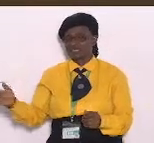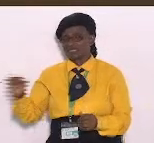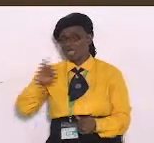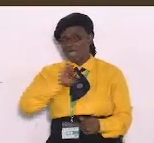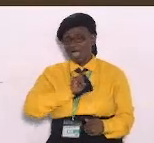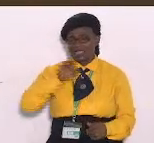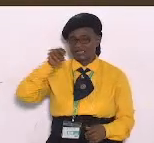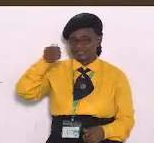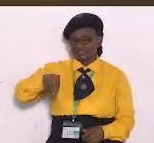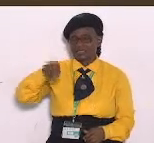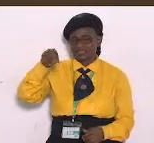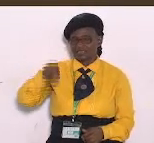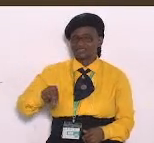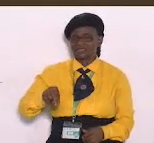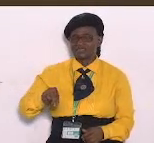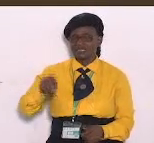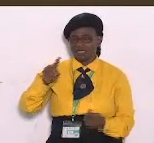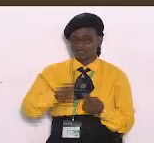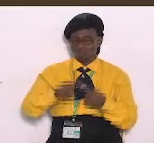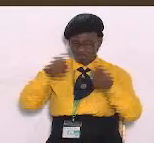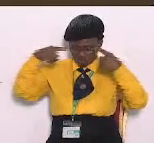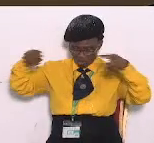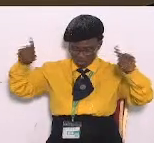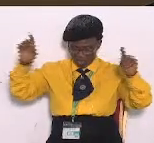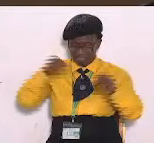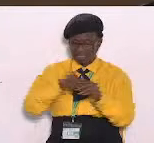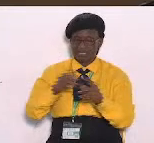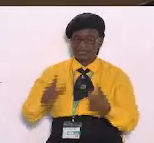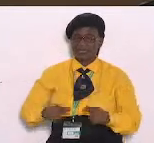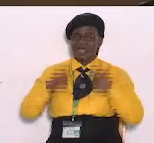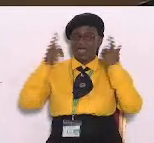ce que j'aurais besoin de